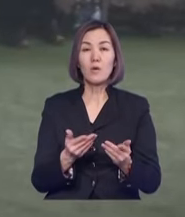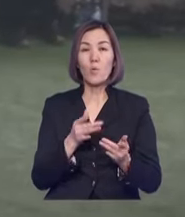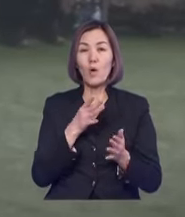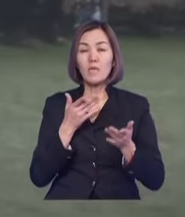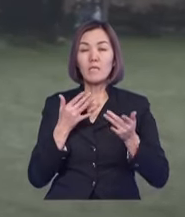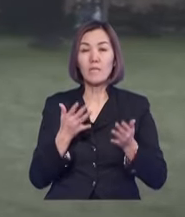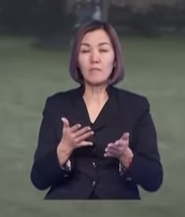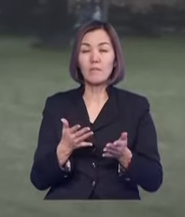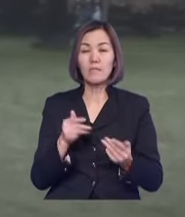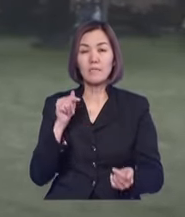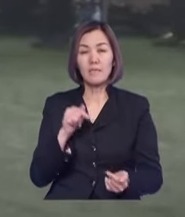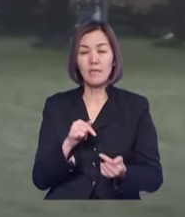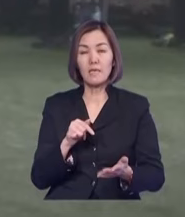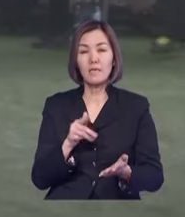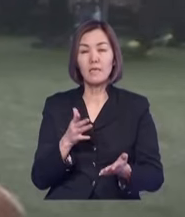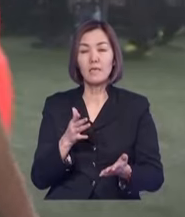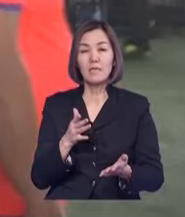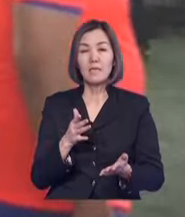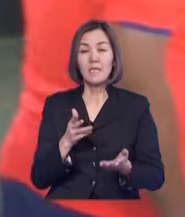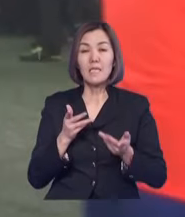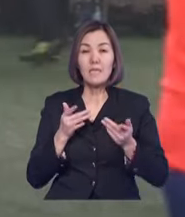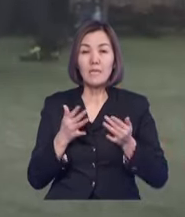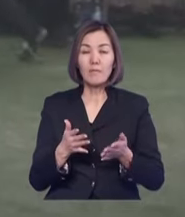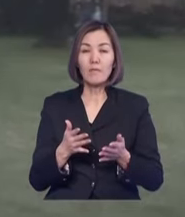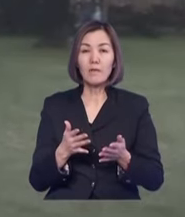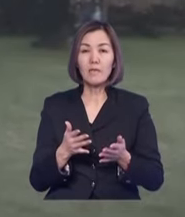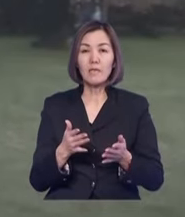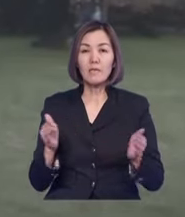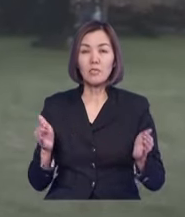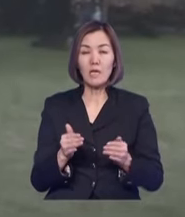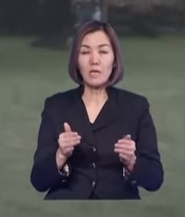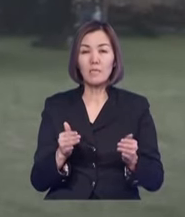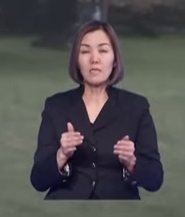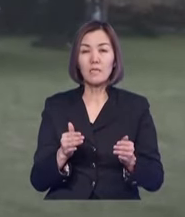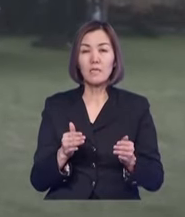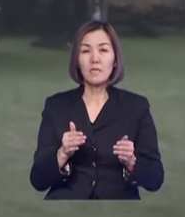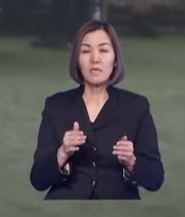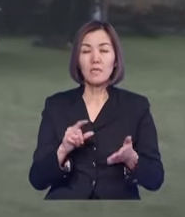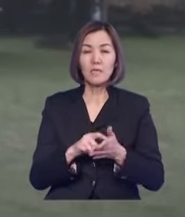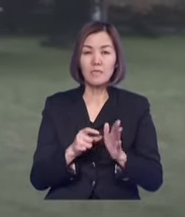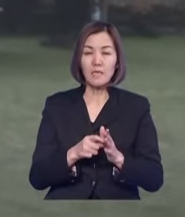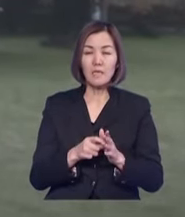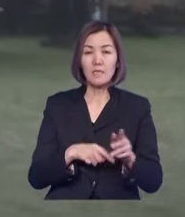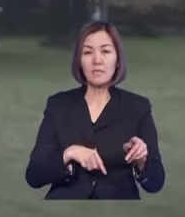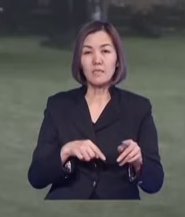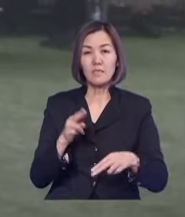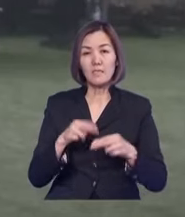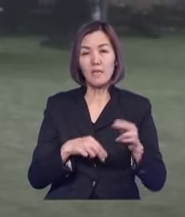сай сол бізге шағын фокус салса деген ойымыз бар.